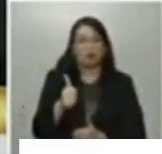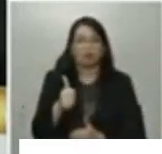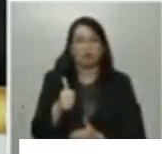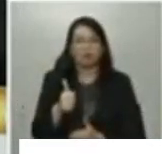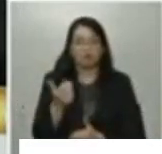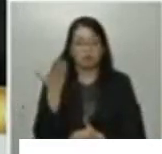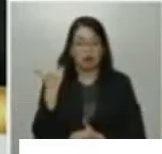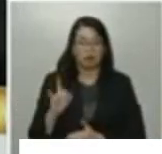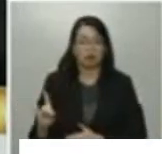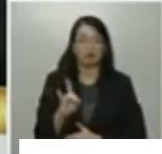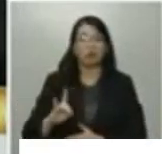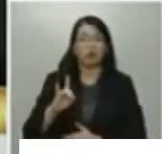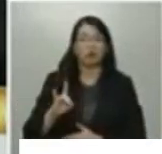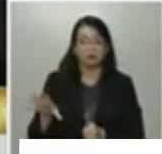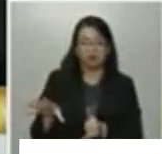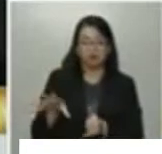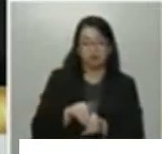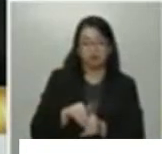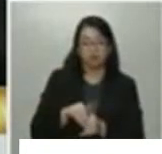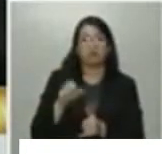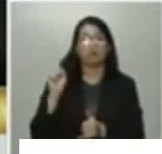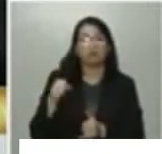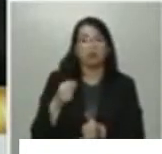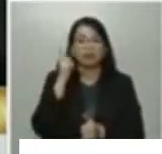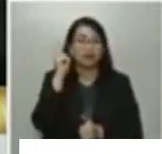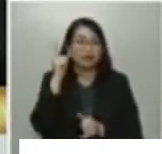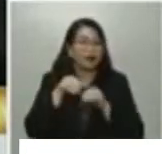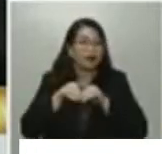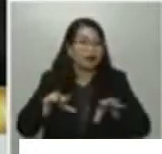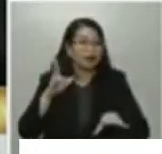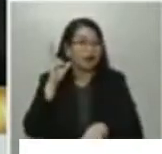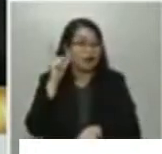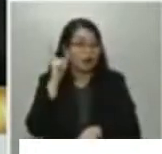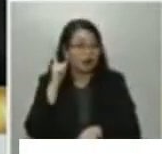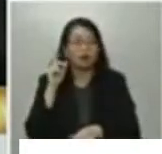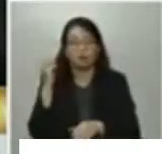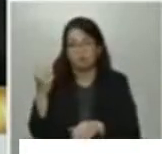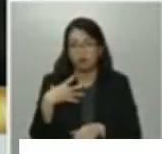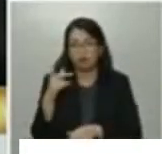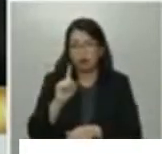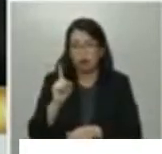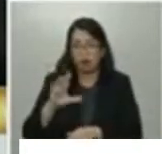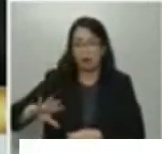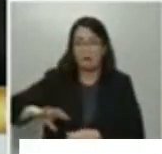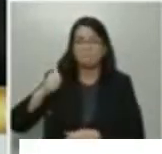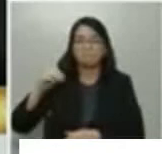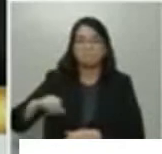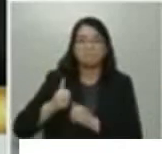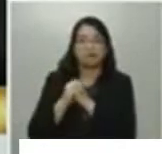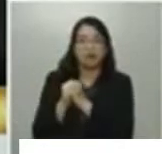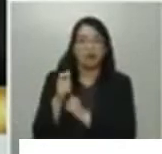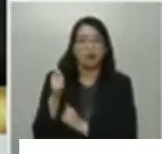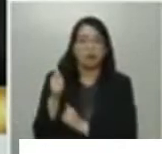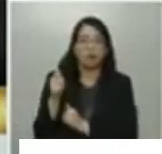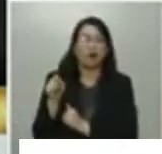ากเดิมแรกๆนะครับที่มีการพูดมีการรายงานจากเมืองอู่ฮั่นประเทศจีน